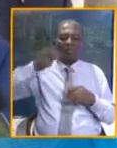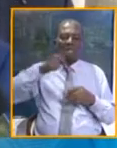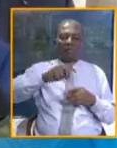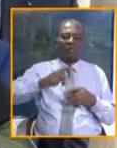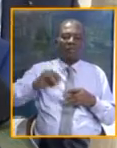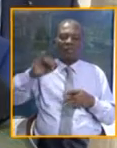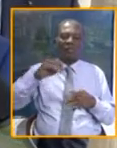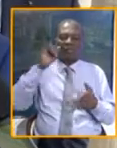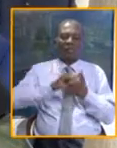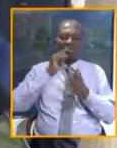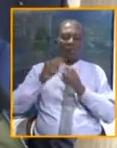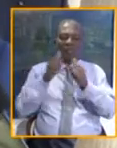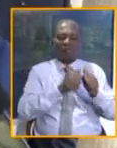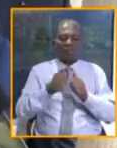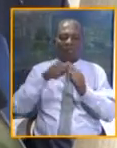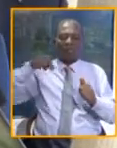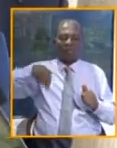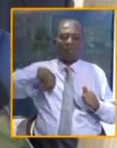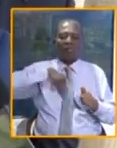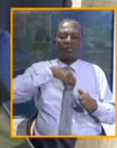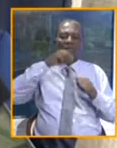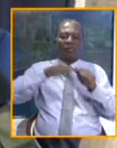dire que c'est ensemble que nous pouvons aller loin.